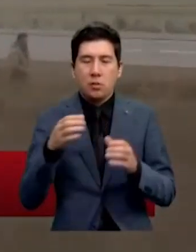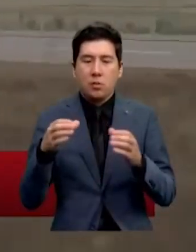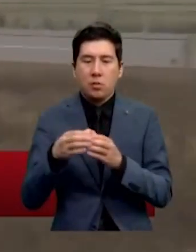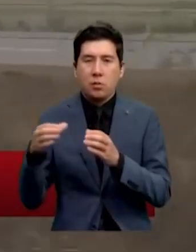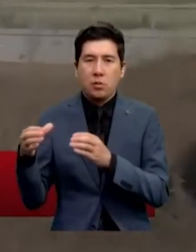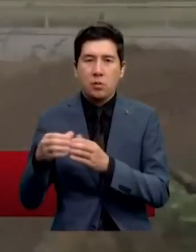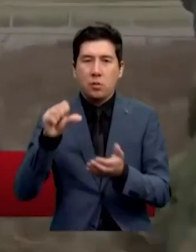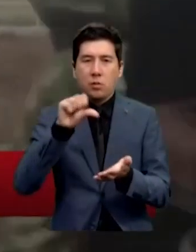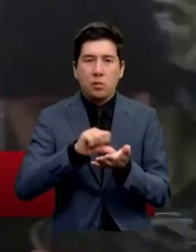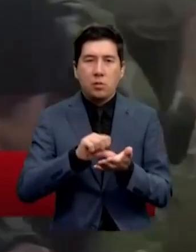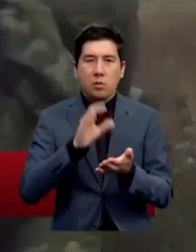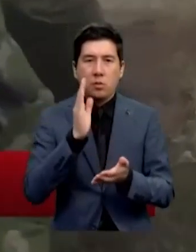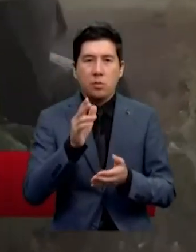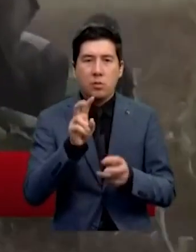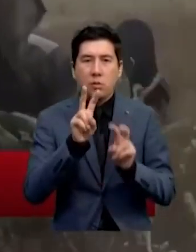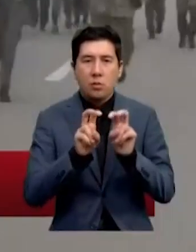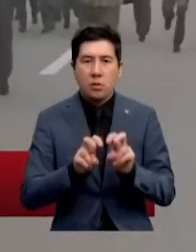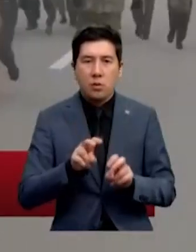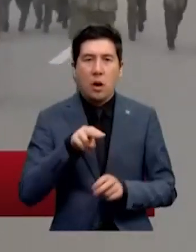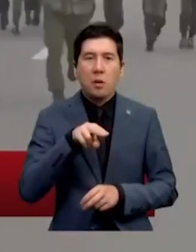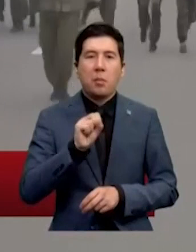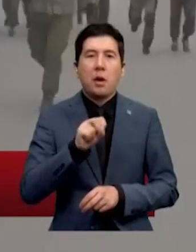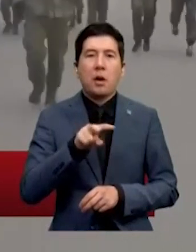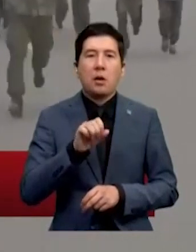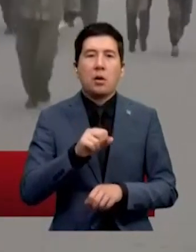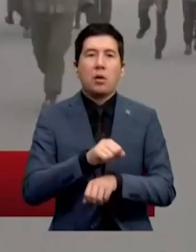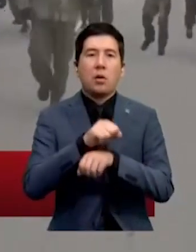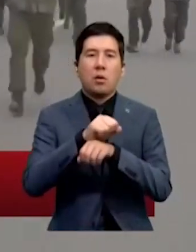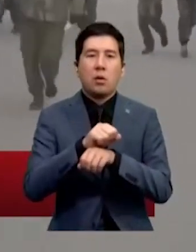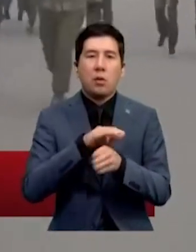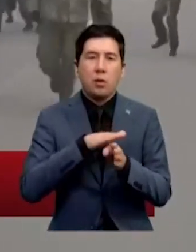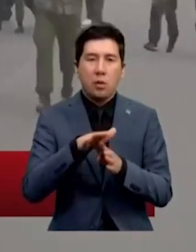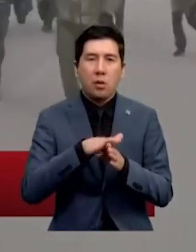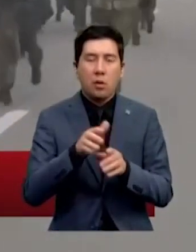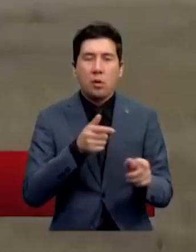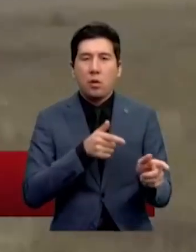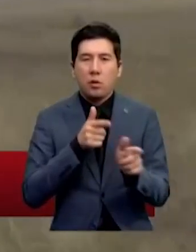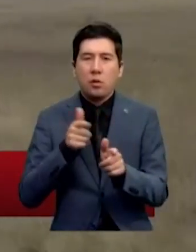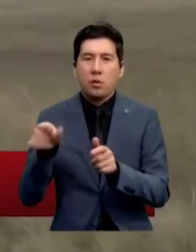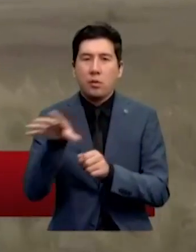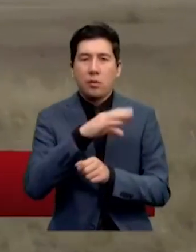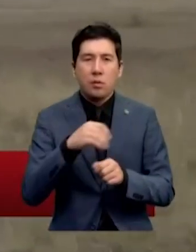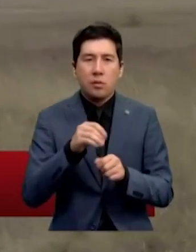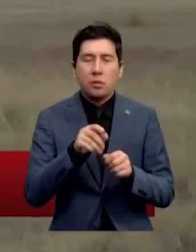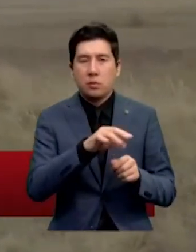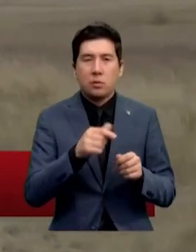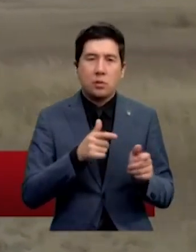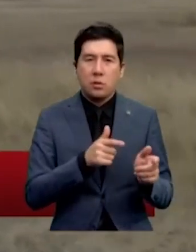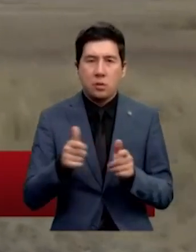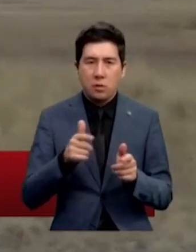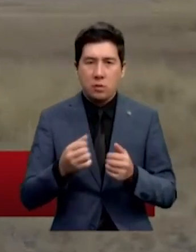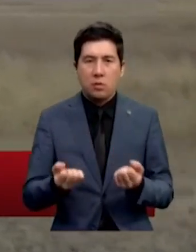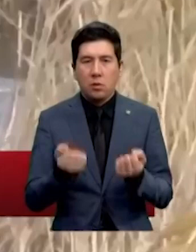бөлімшелер қатысады. Тексеру кезінде полигондарда жүктелген міндеттерді орындауы, атыс және дене шынықтыру дайындығына аса мән